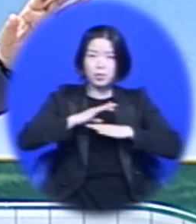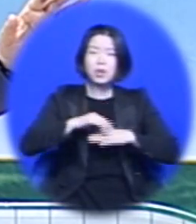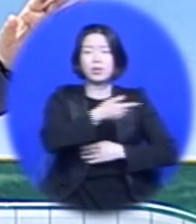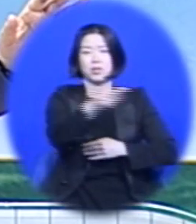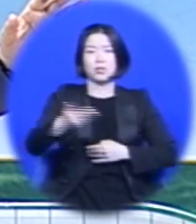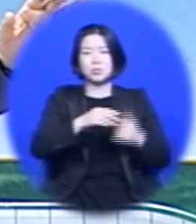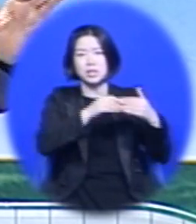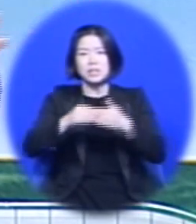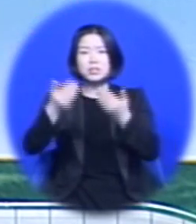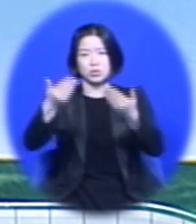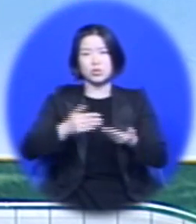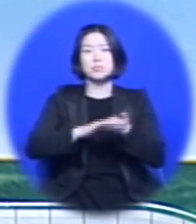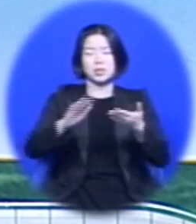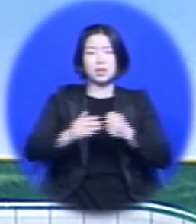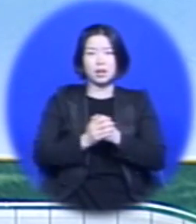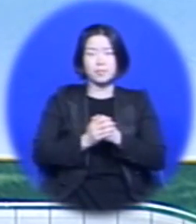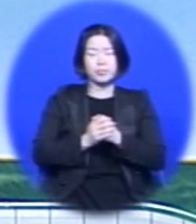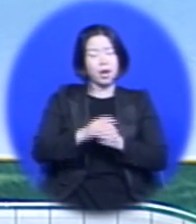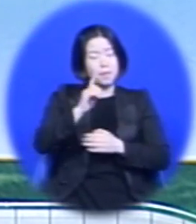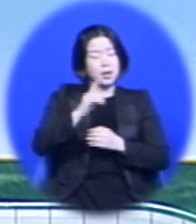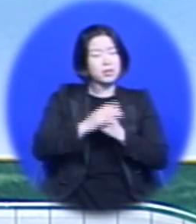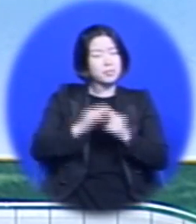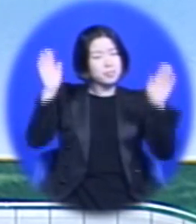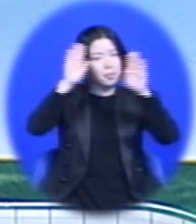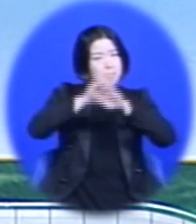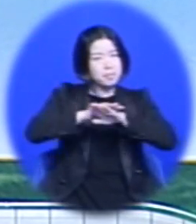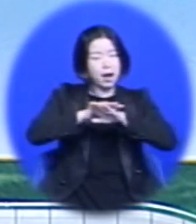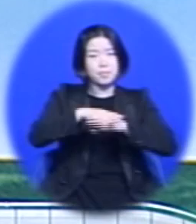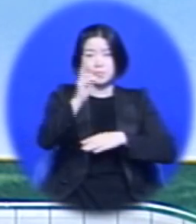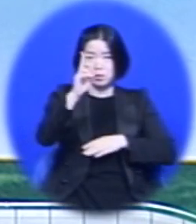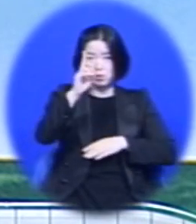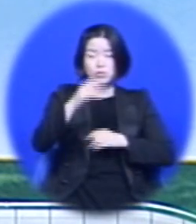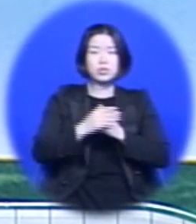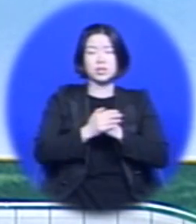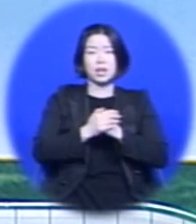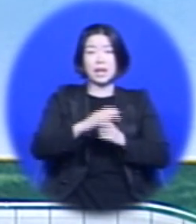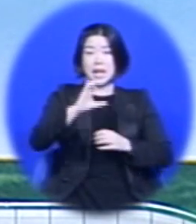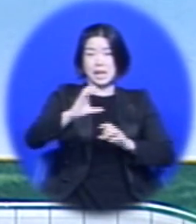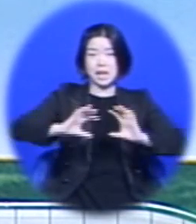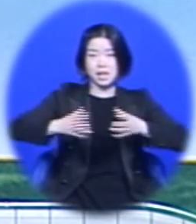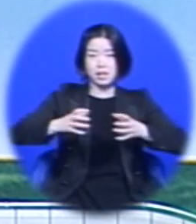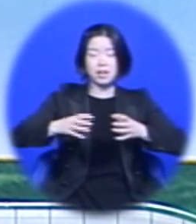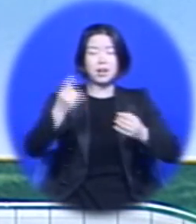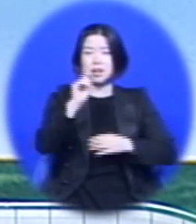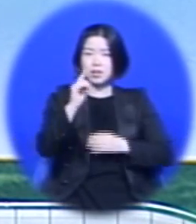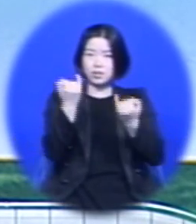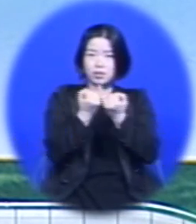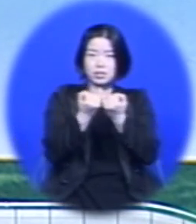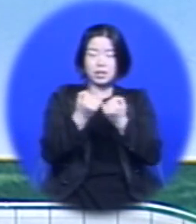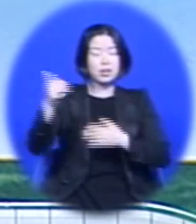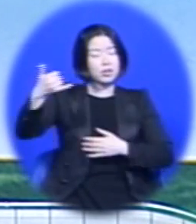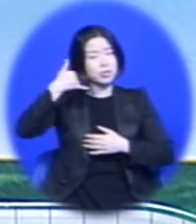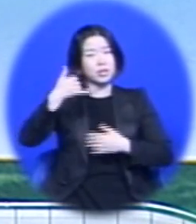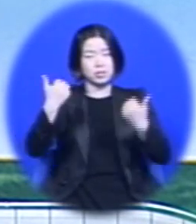이끄십니다. 한 번은 밤 12시에 캐나다에서 어느 여성도가 상담 전화를 해왔어요.